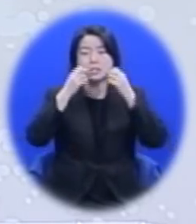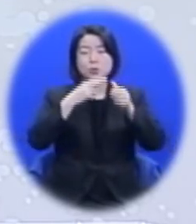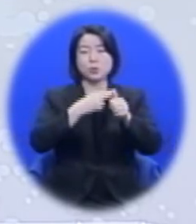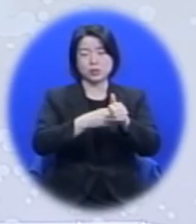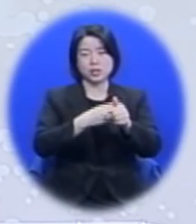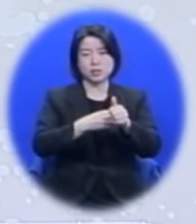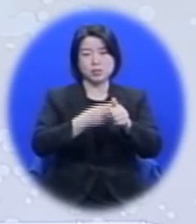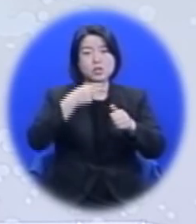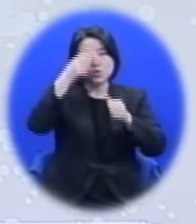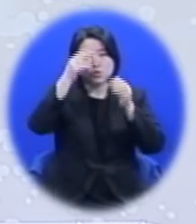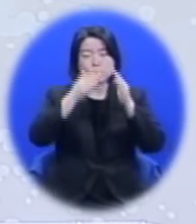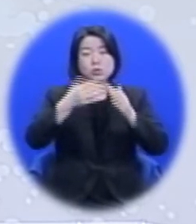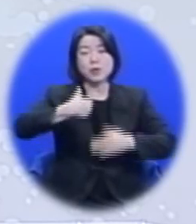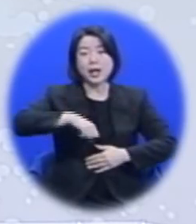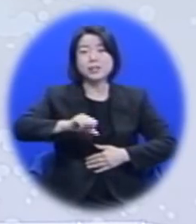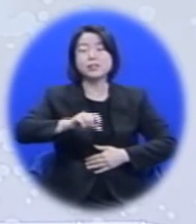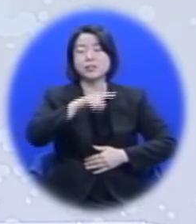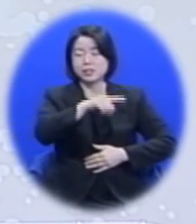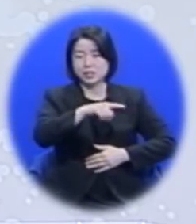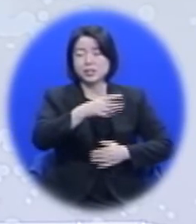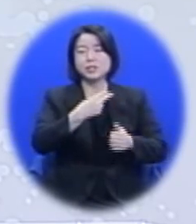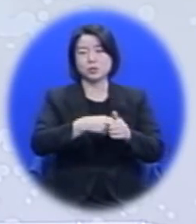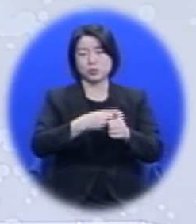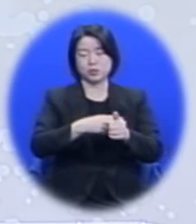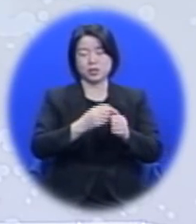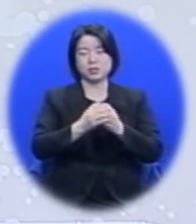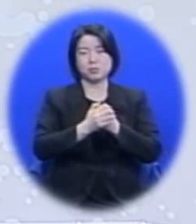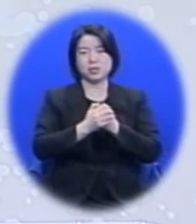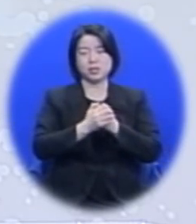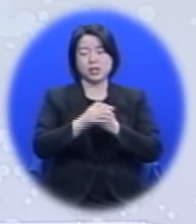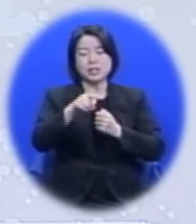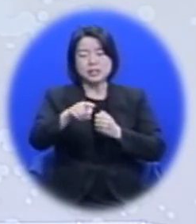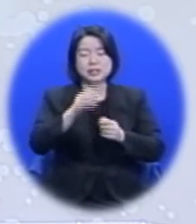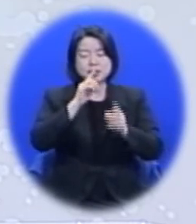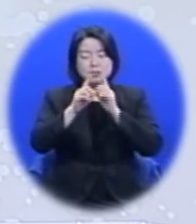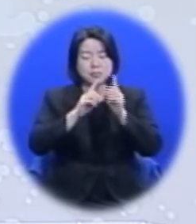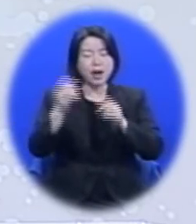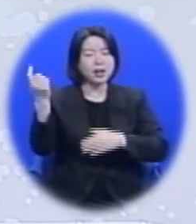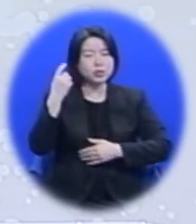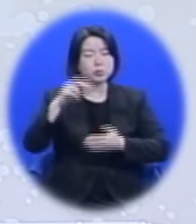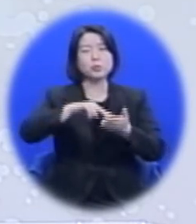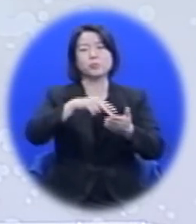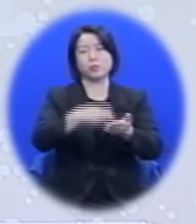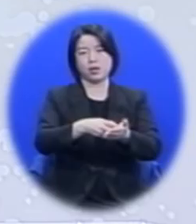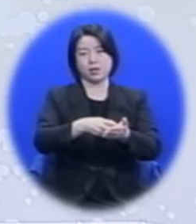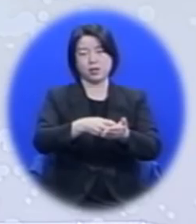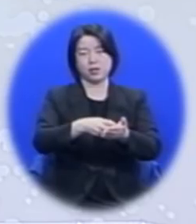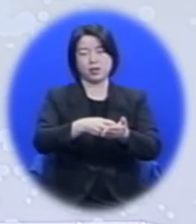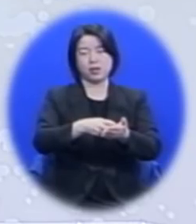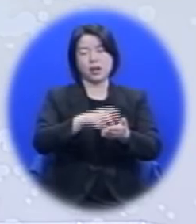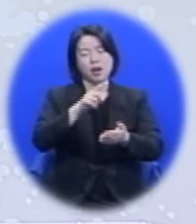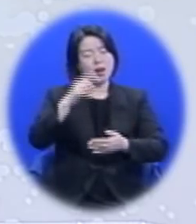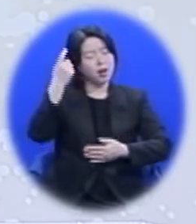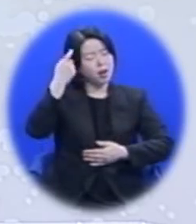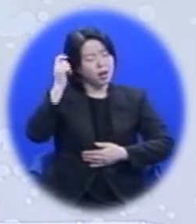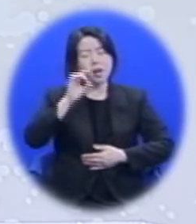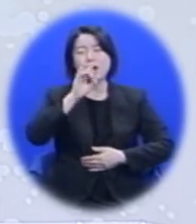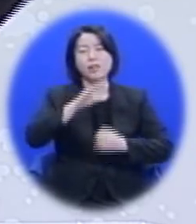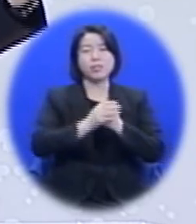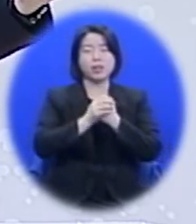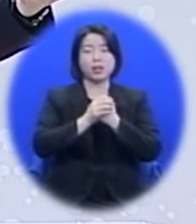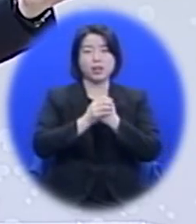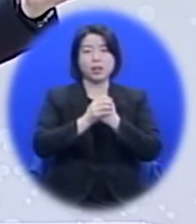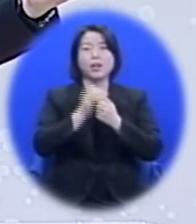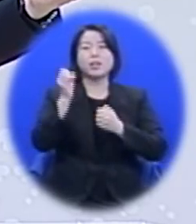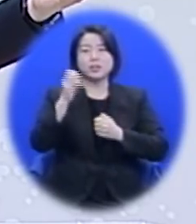그 메시지에 꼬꾸라졌습니다. 이건 상상이 안 되는 일입니다. 그리고는 그는 삶